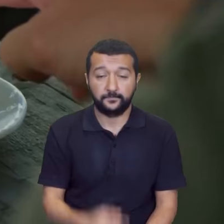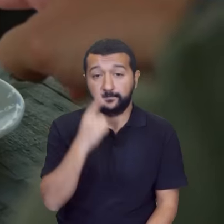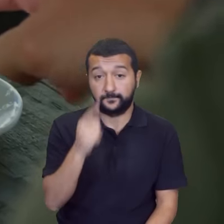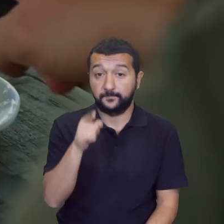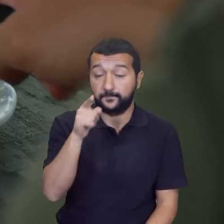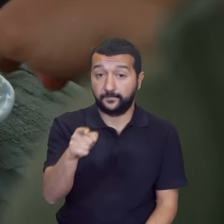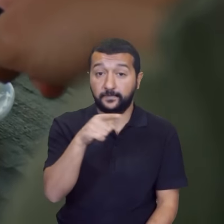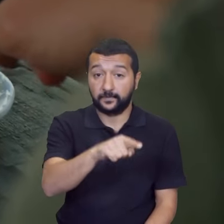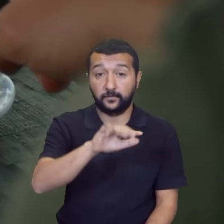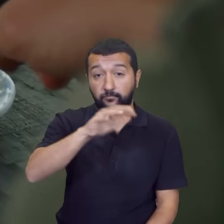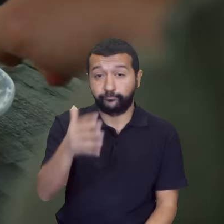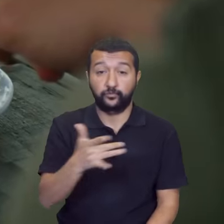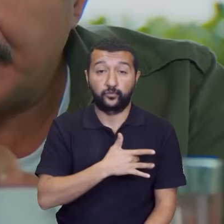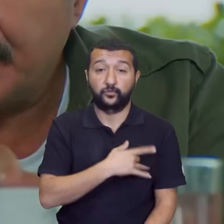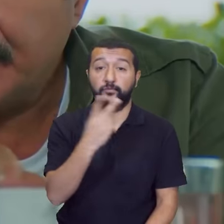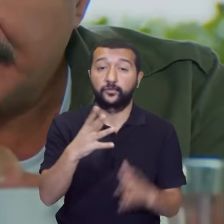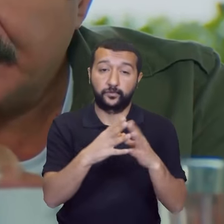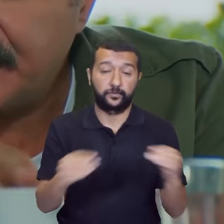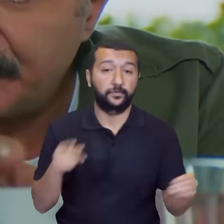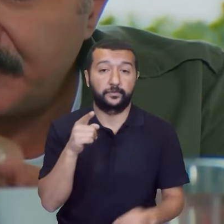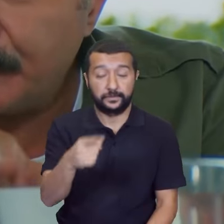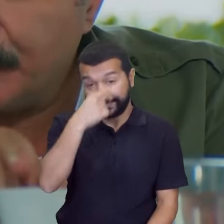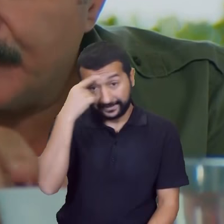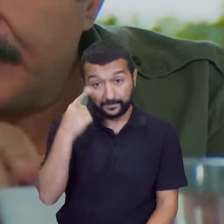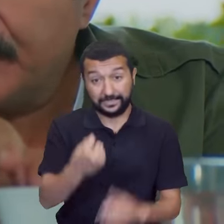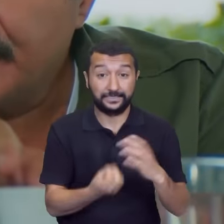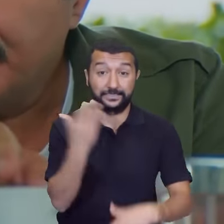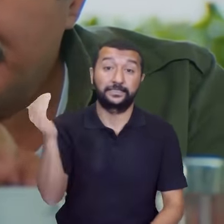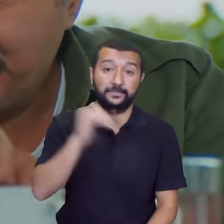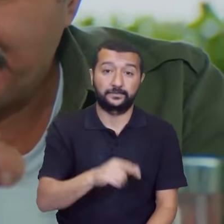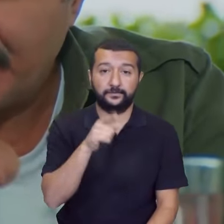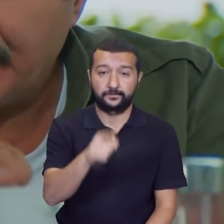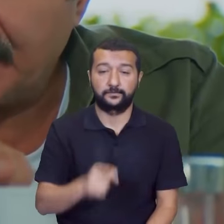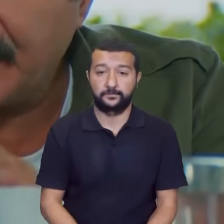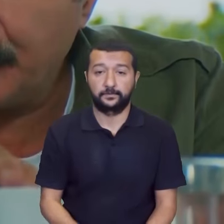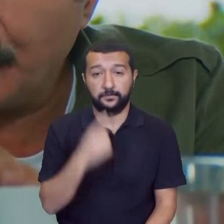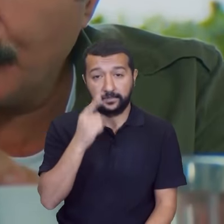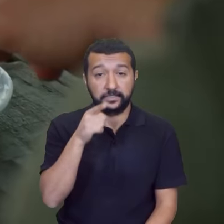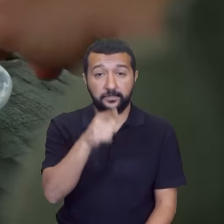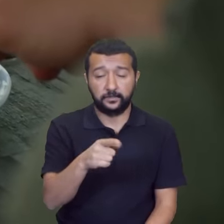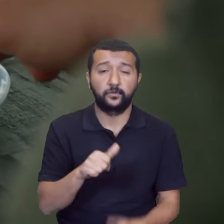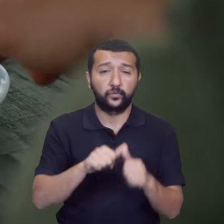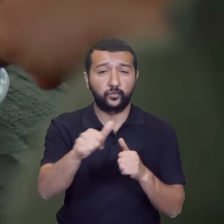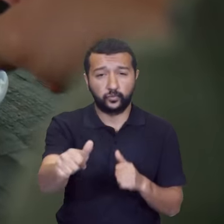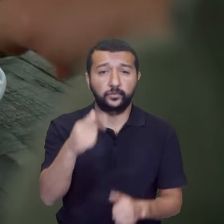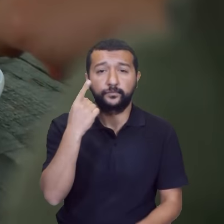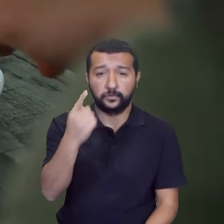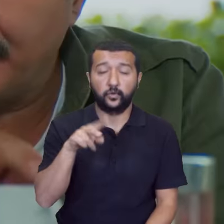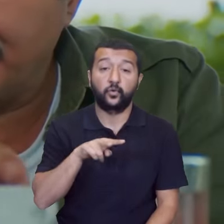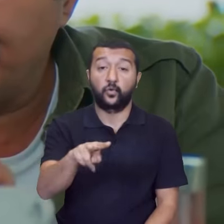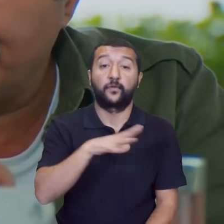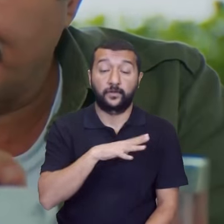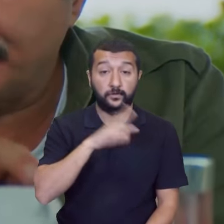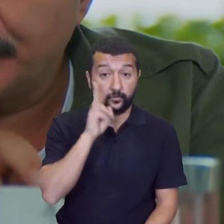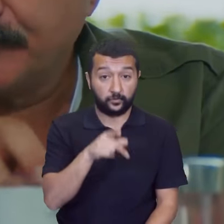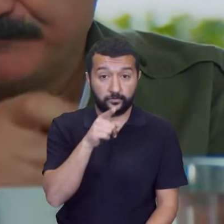Bak, kabaran yüreğin sönecek. Kısmetin dönecek. Bak sana böyle uzun bir yol var,